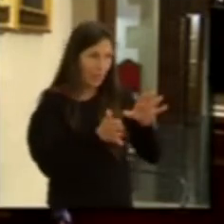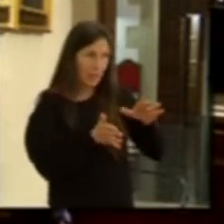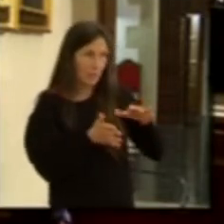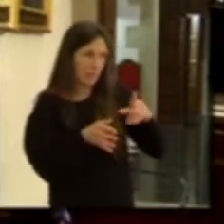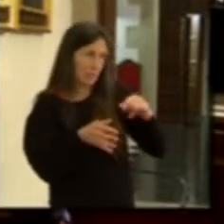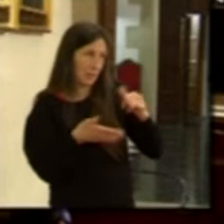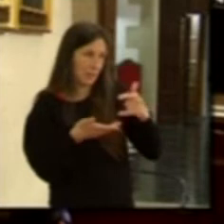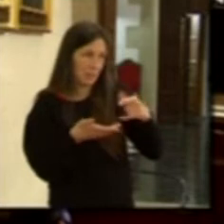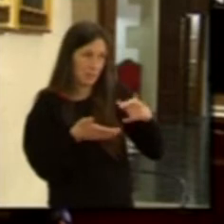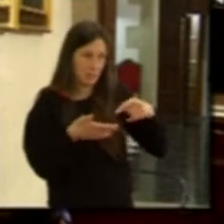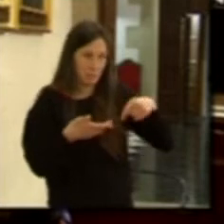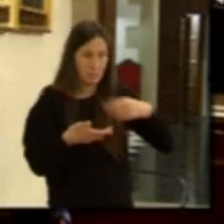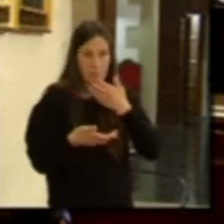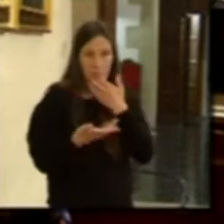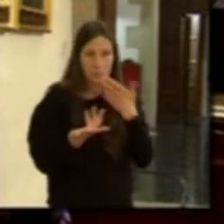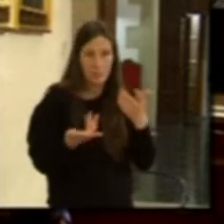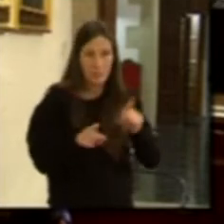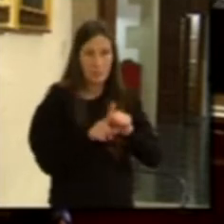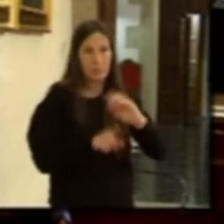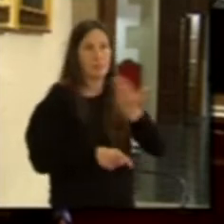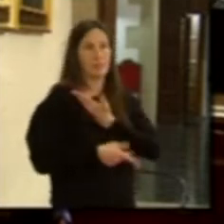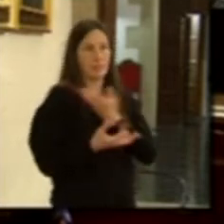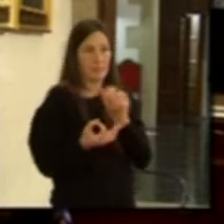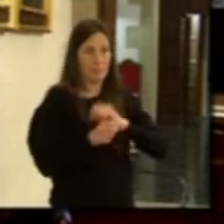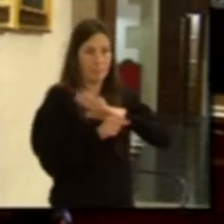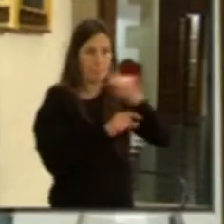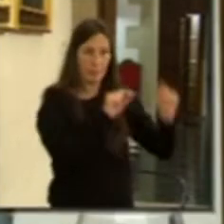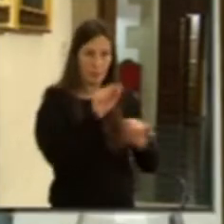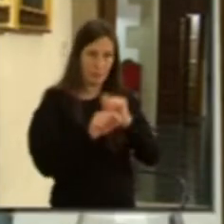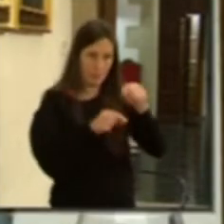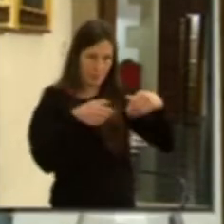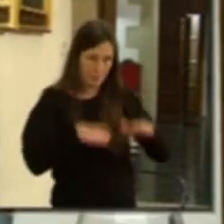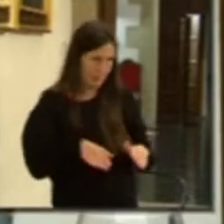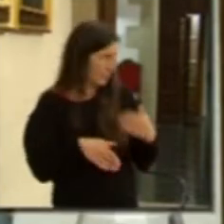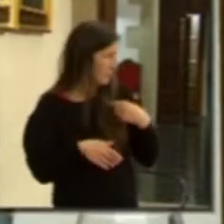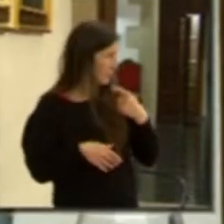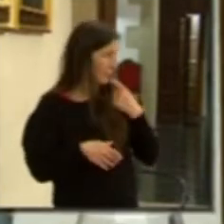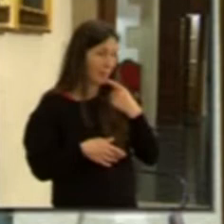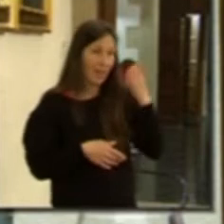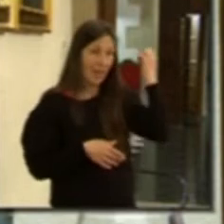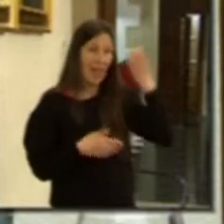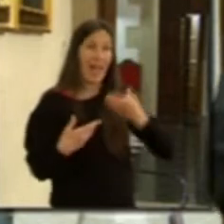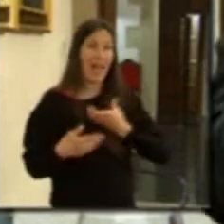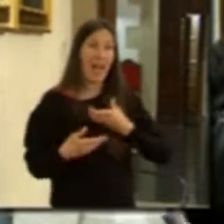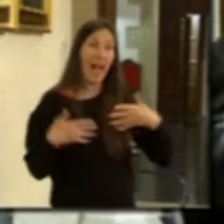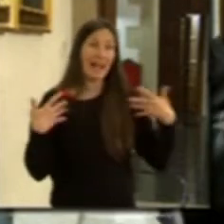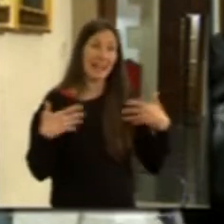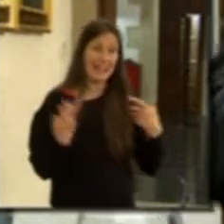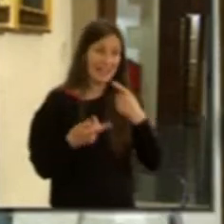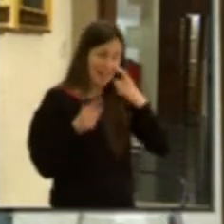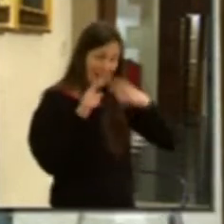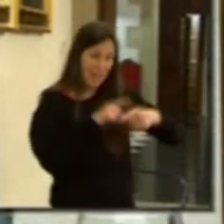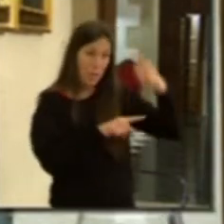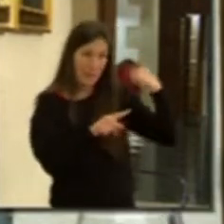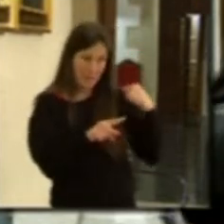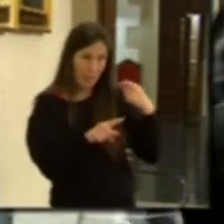diríem, molt marcat per la pandèmia, per la Covid. L'alcaldessa deia, fa un any havíem de fer el pregó i no el vam fer. Portem un any